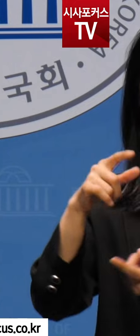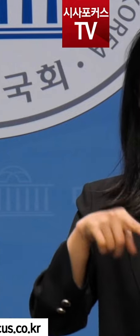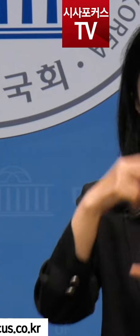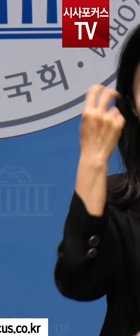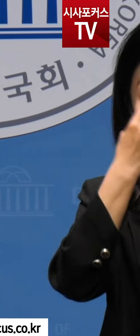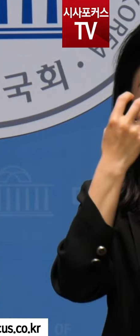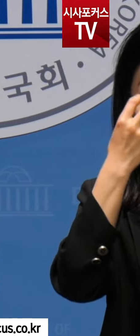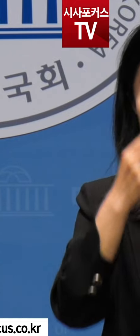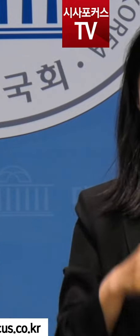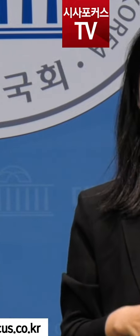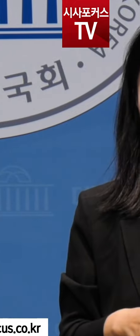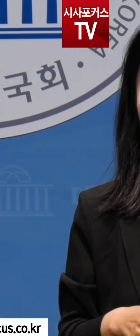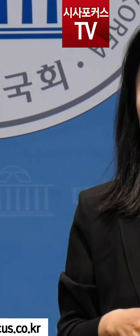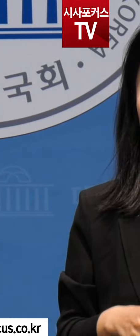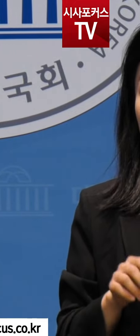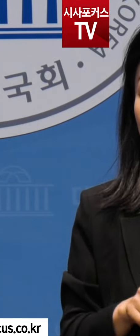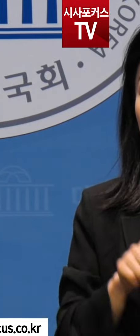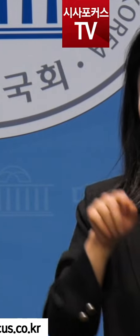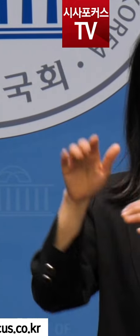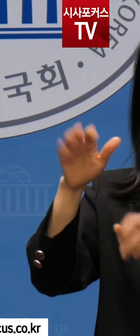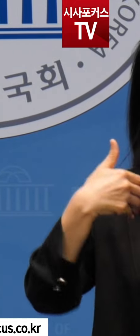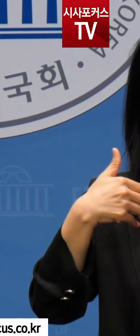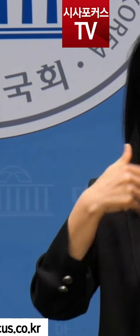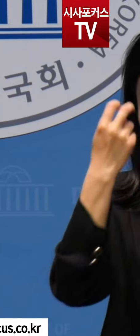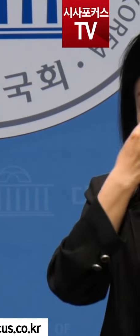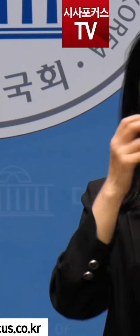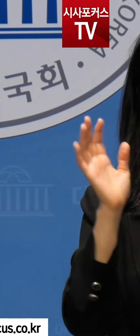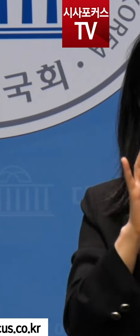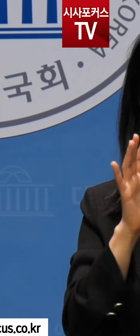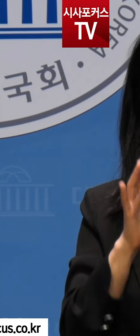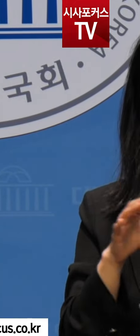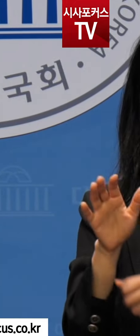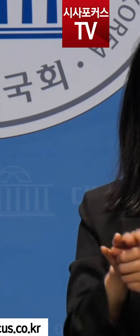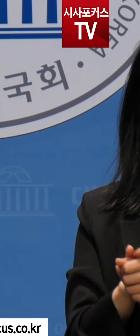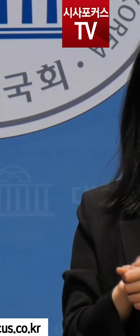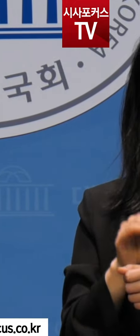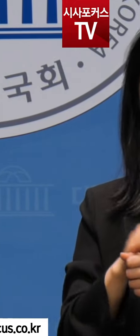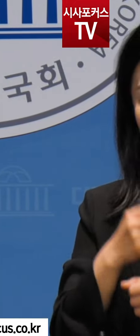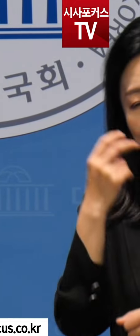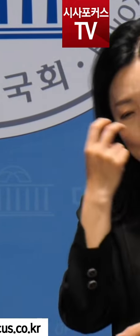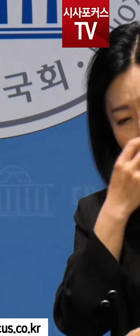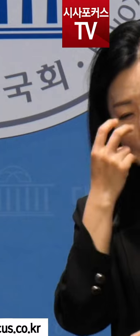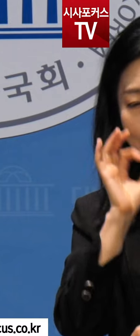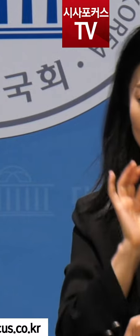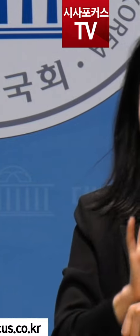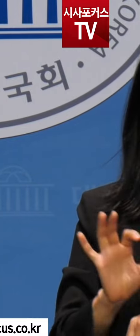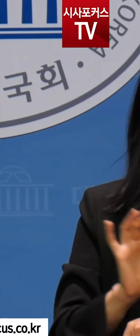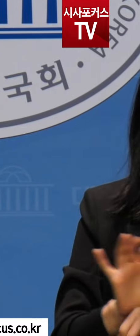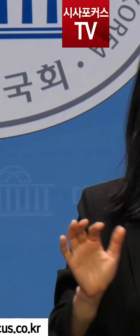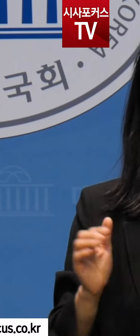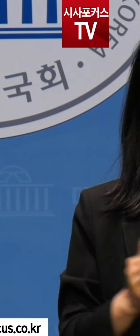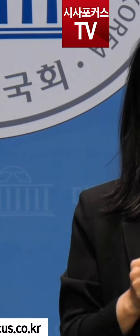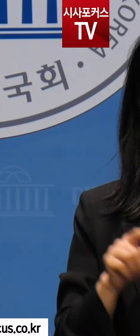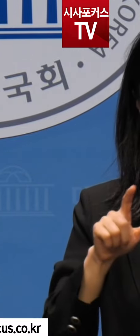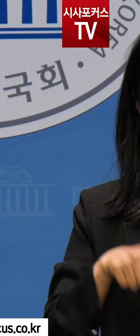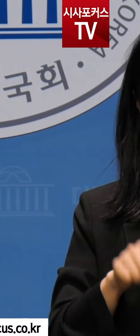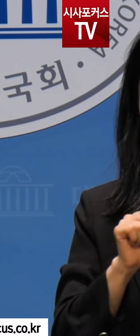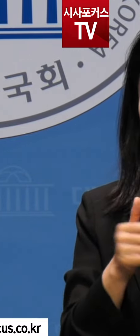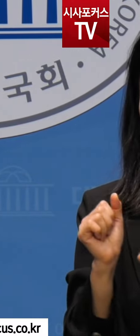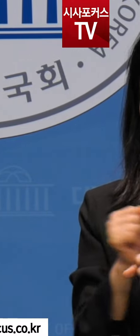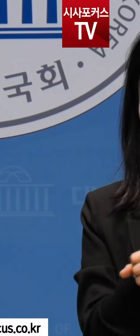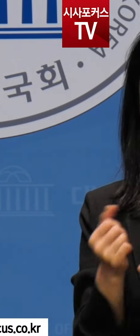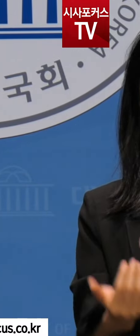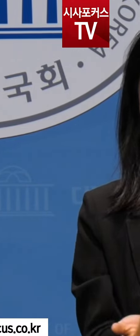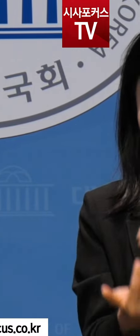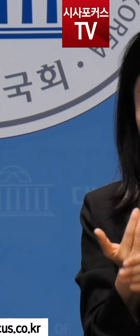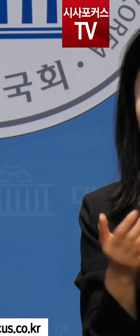당시 황제 조사를 하여 콜검이라는 비아냥을 들었는데 그때 함께 조사한 사건이 도이치모터스